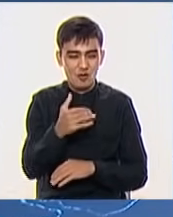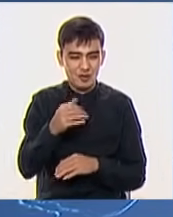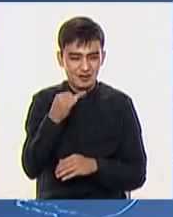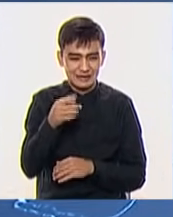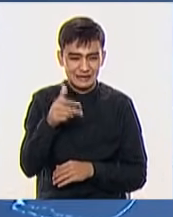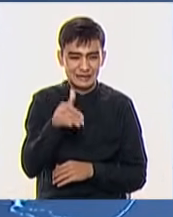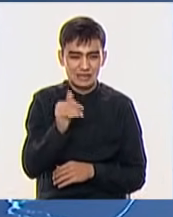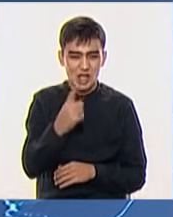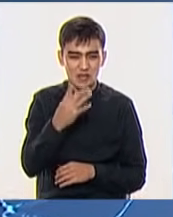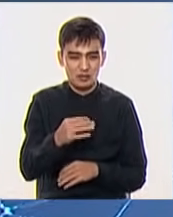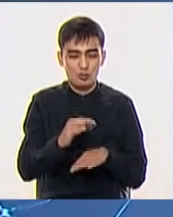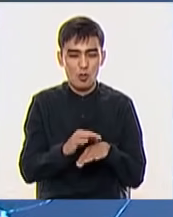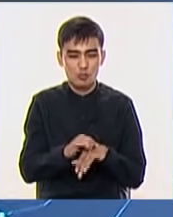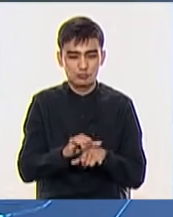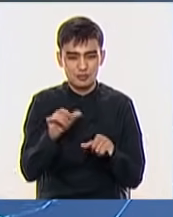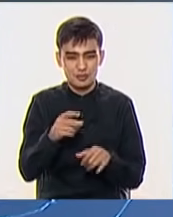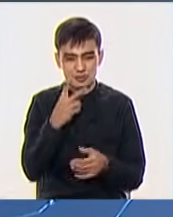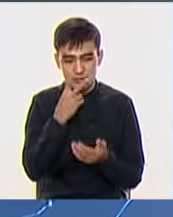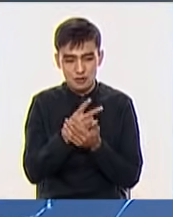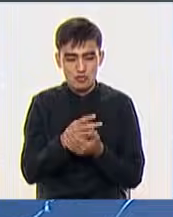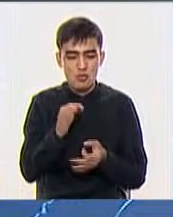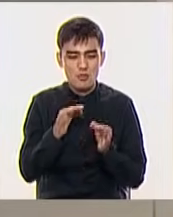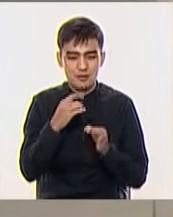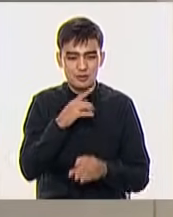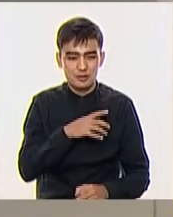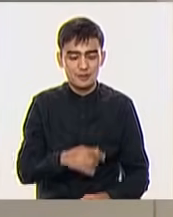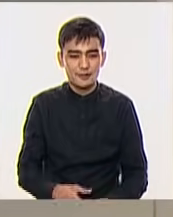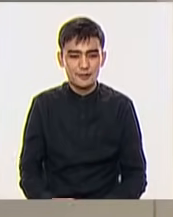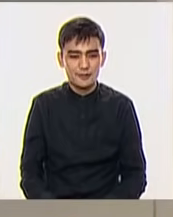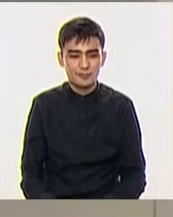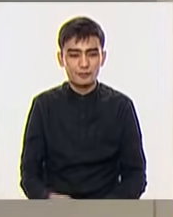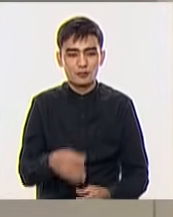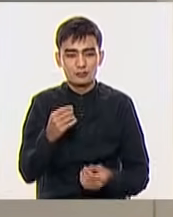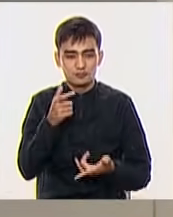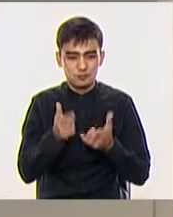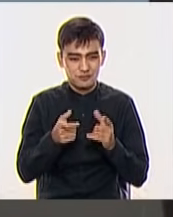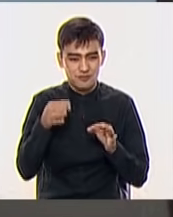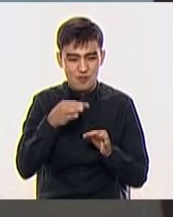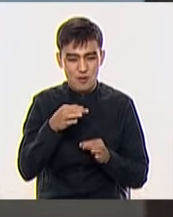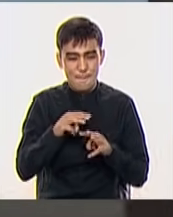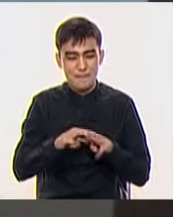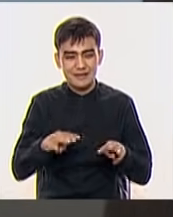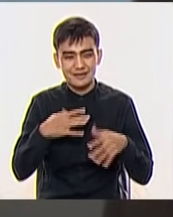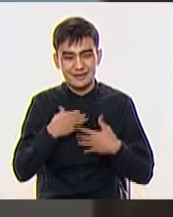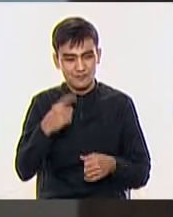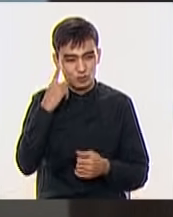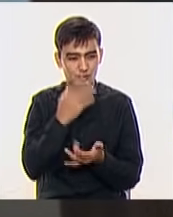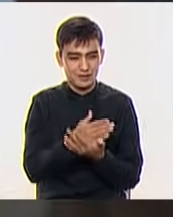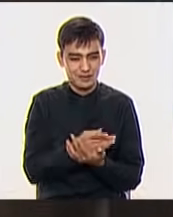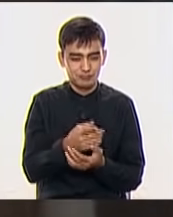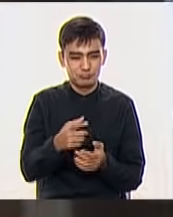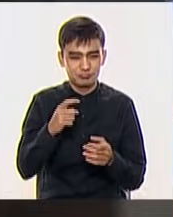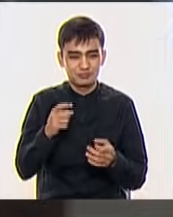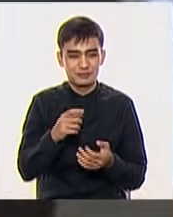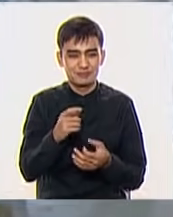3000 заразившихся в сутки – утешительный показатель. При реалистичном сценарии в Минздраве считают, что возможна